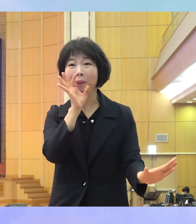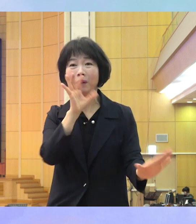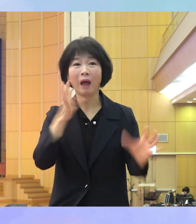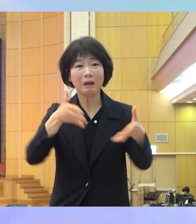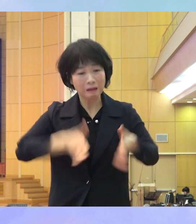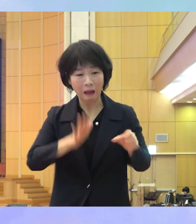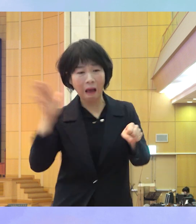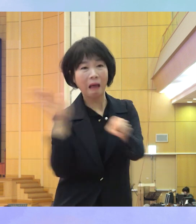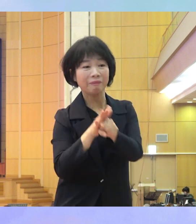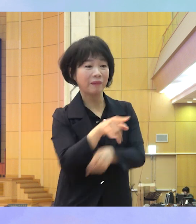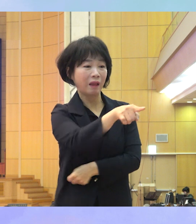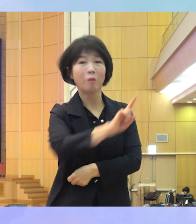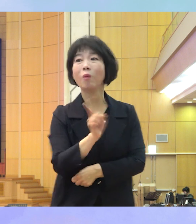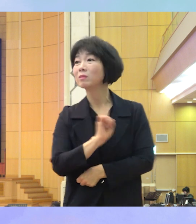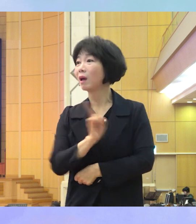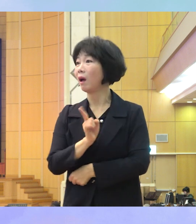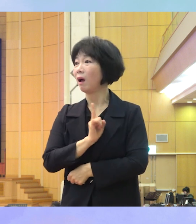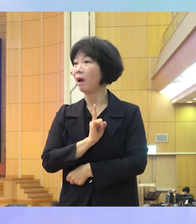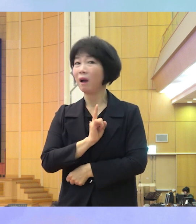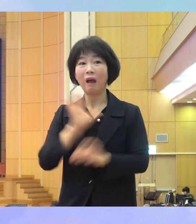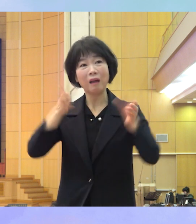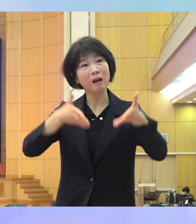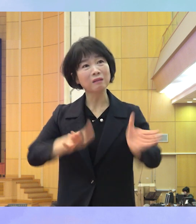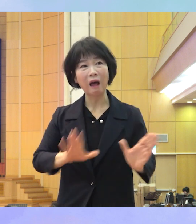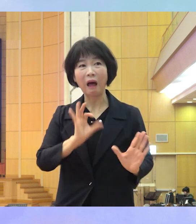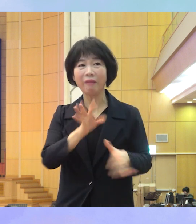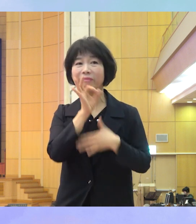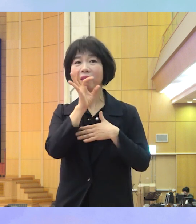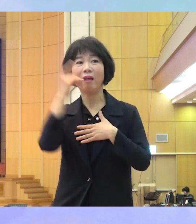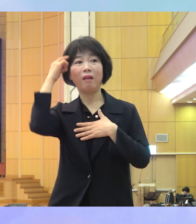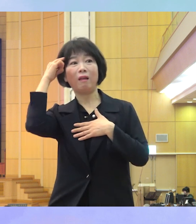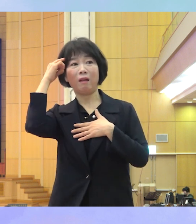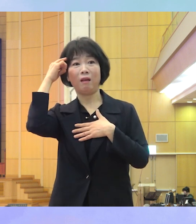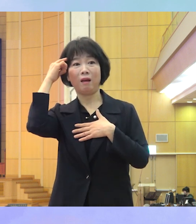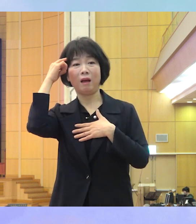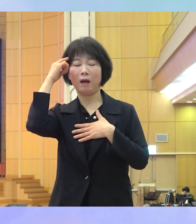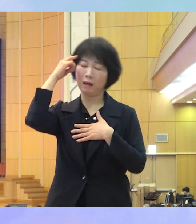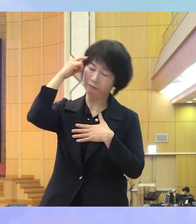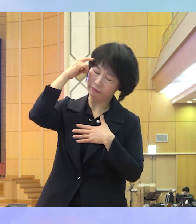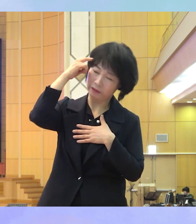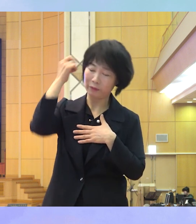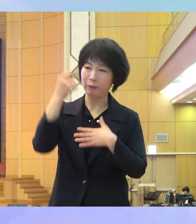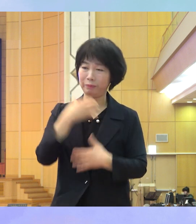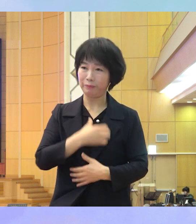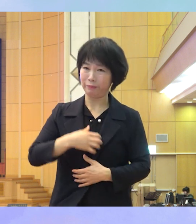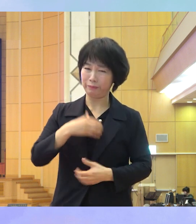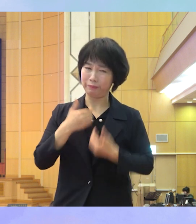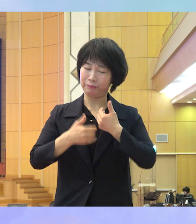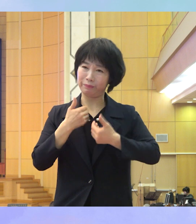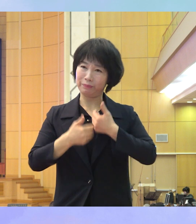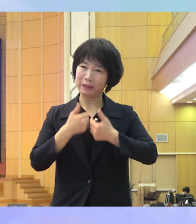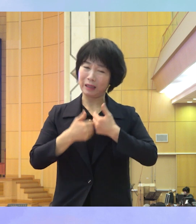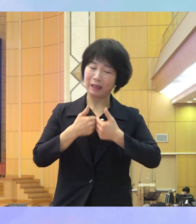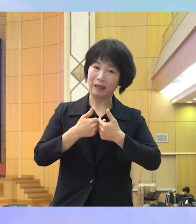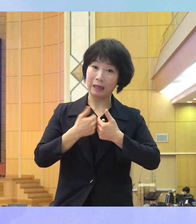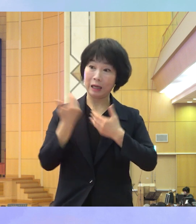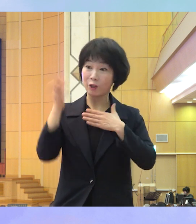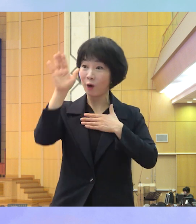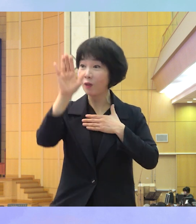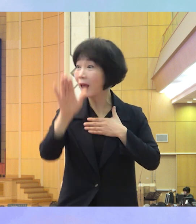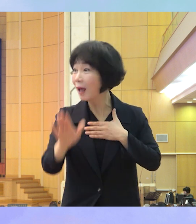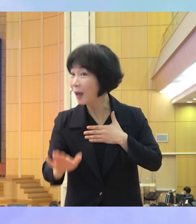죽어버렸어요. 그러니 어떻게 아이를 낳을 수 있습니까? 전혀 아이를 낳을 수 없습니다.